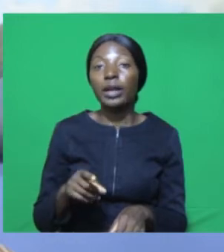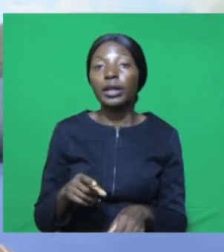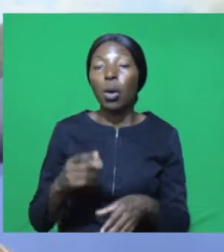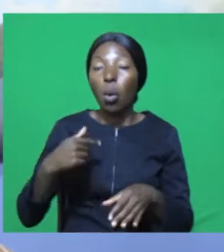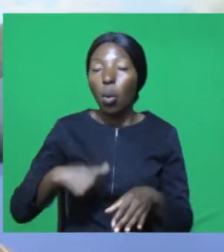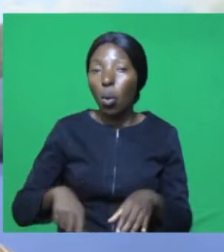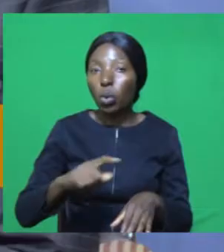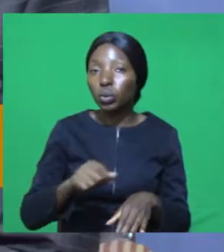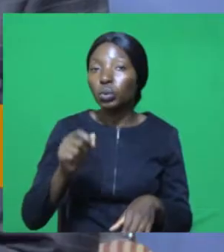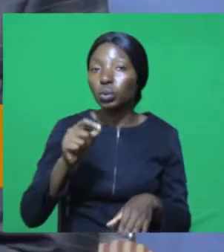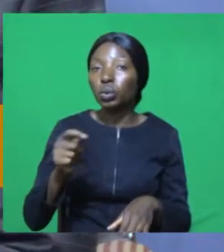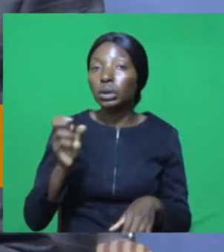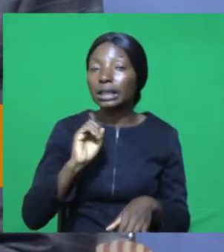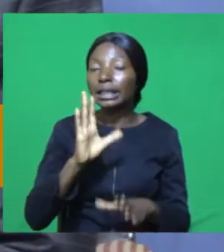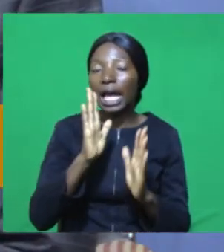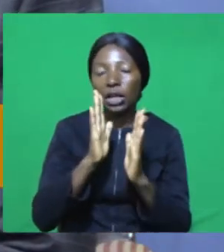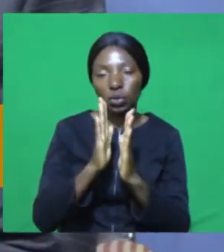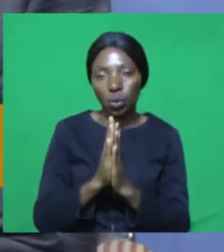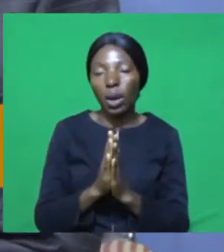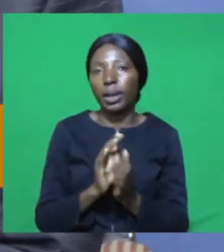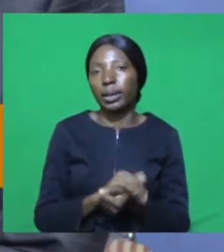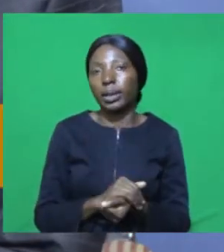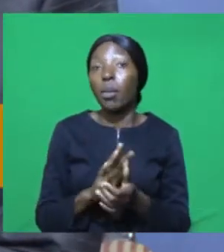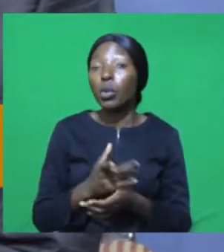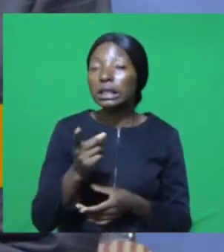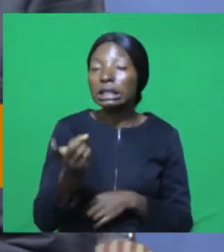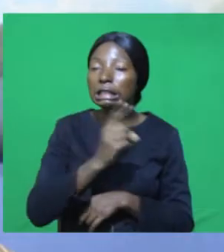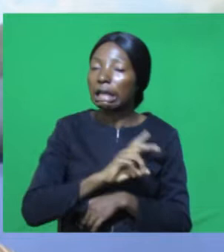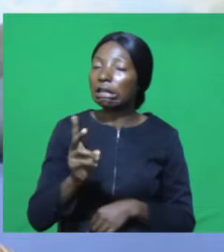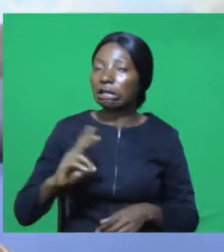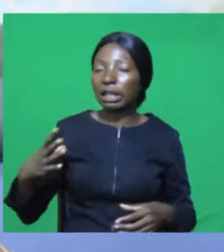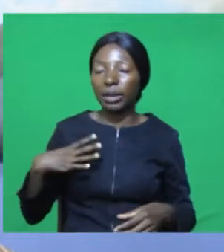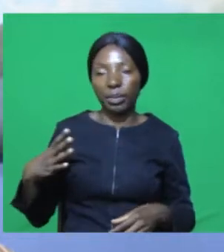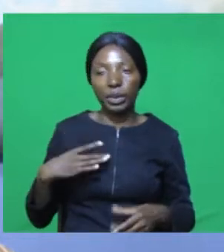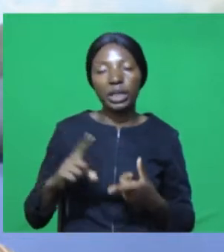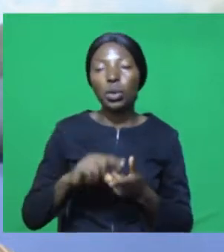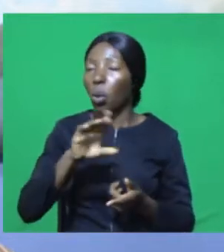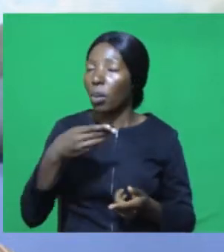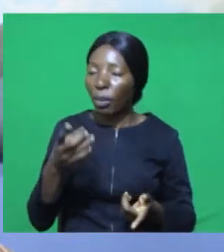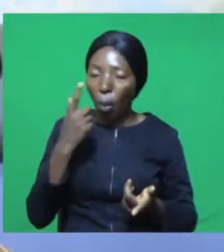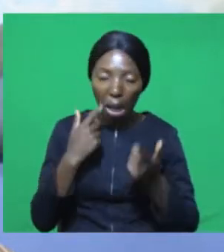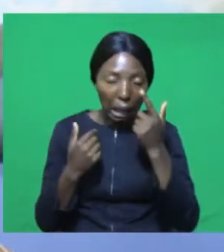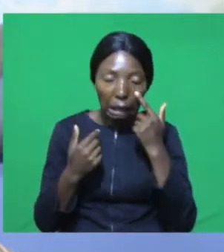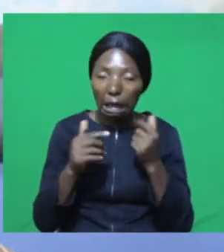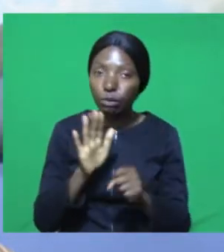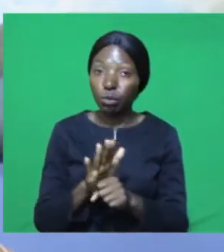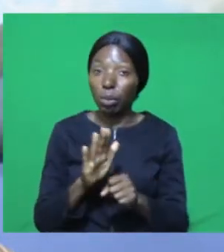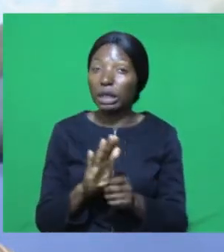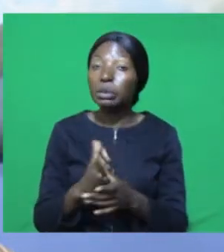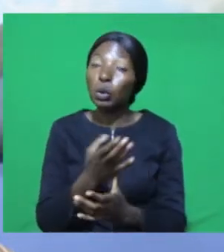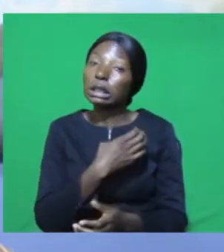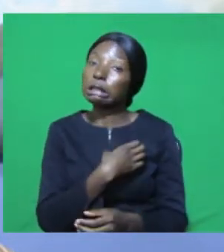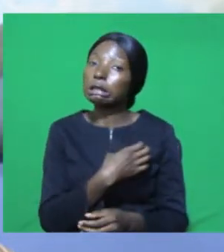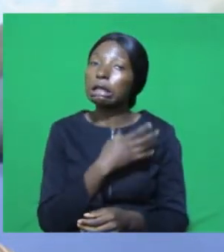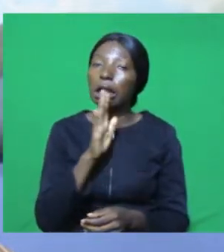vakanangisa kusanctuary. Vachikoshesa zvinoitwa pazuva iro. Pazuva iro rero. Vachichema nekuda kwezvakaipa